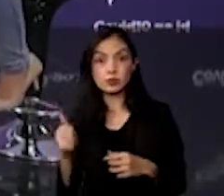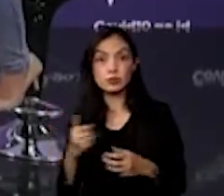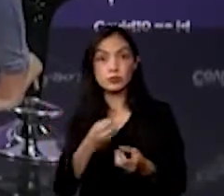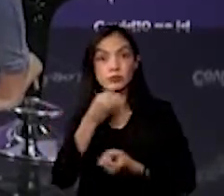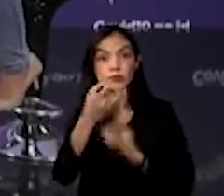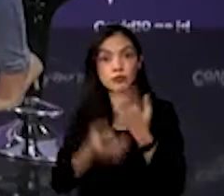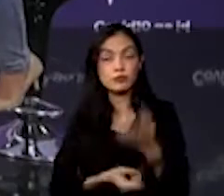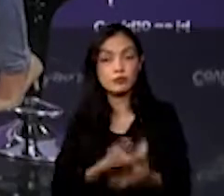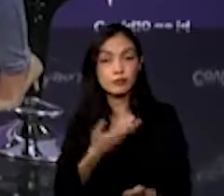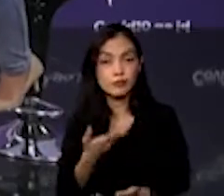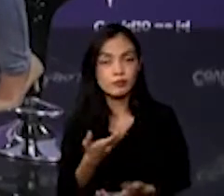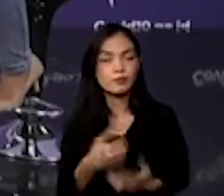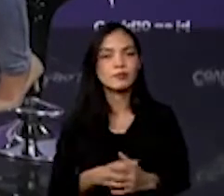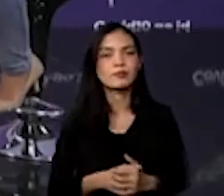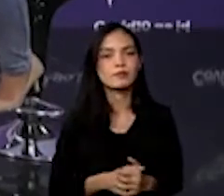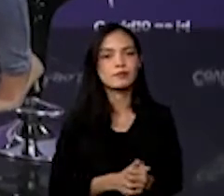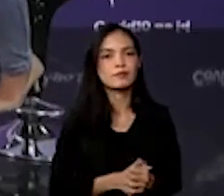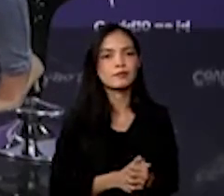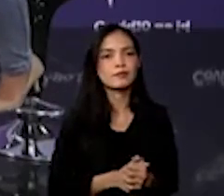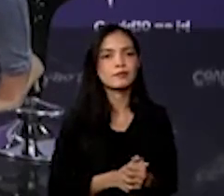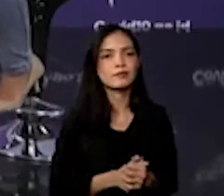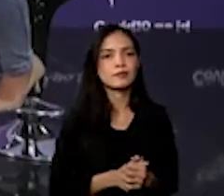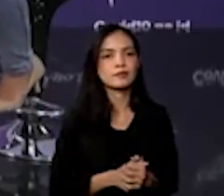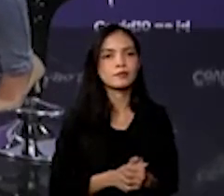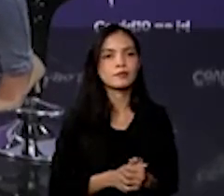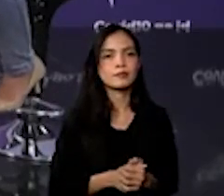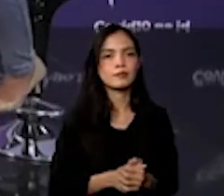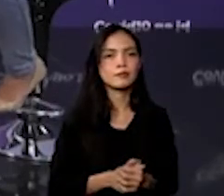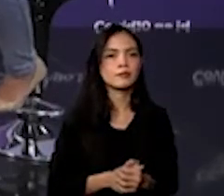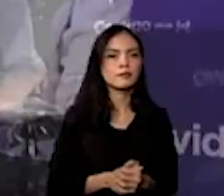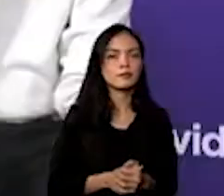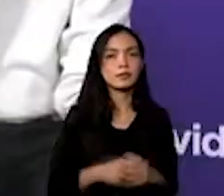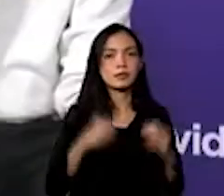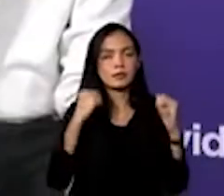nihidris ya buat teman-teman di rumah tetap semangat